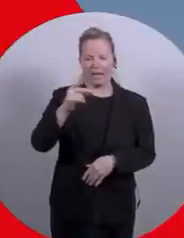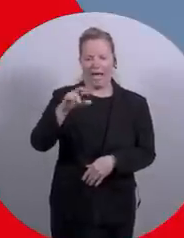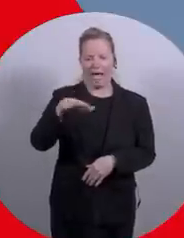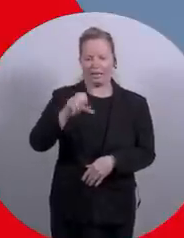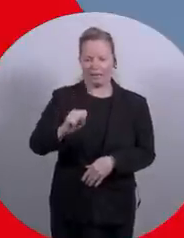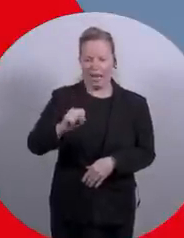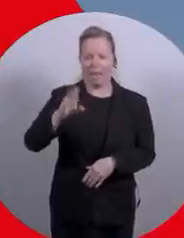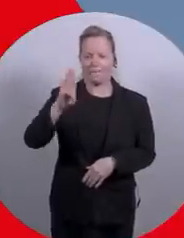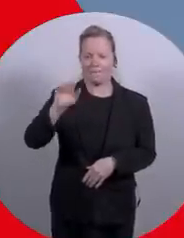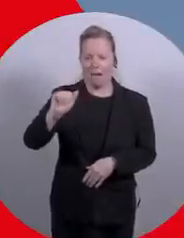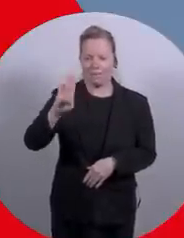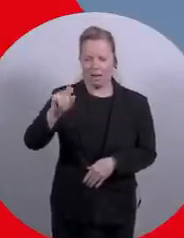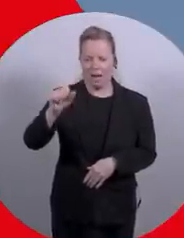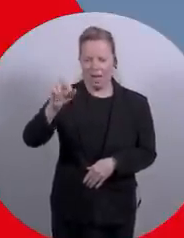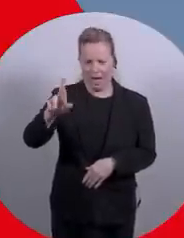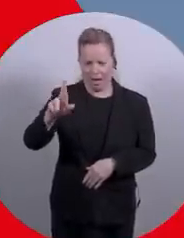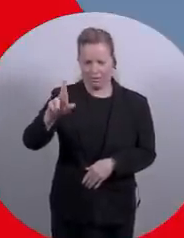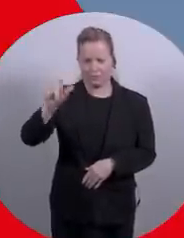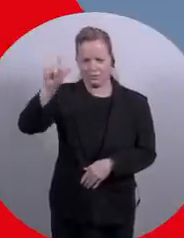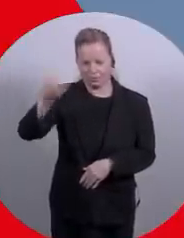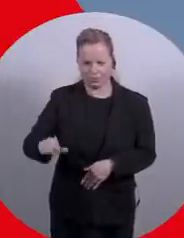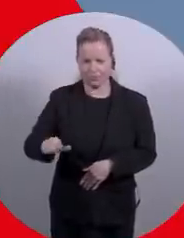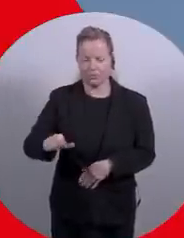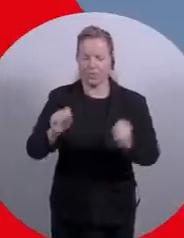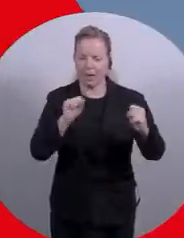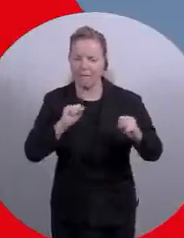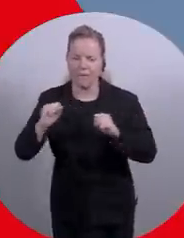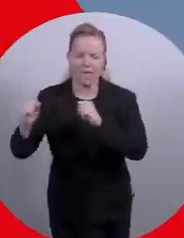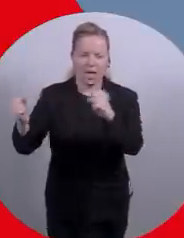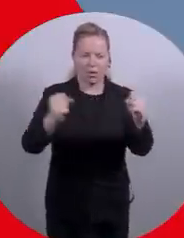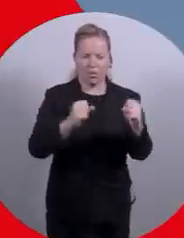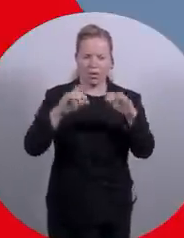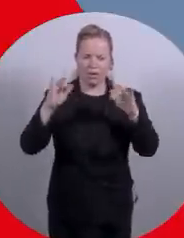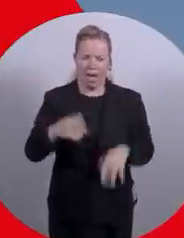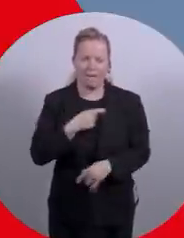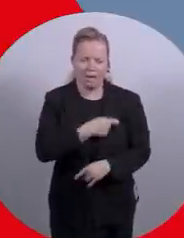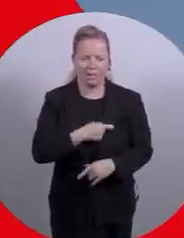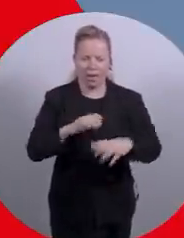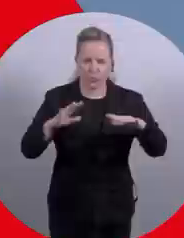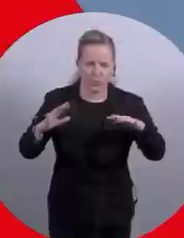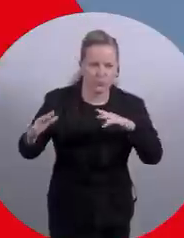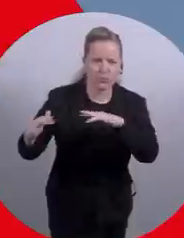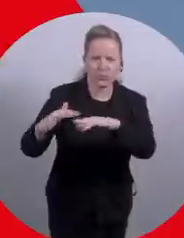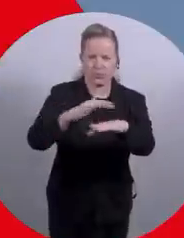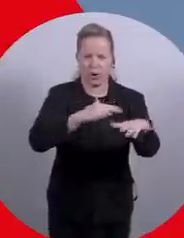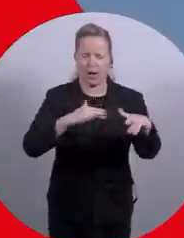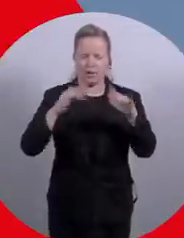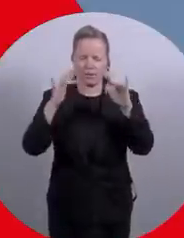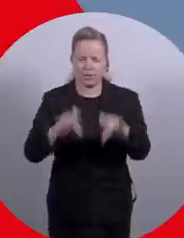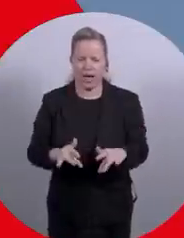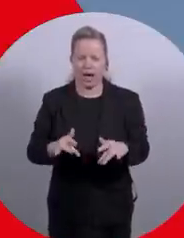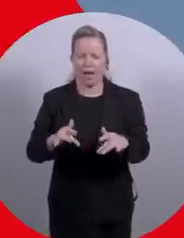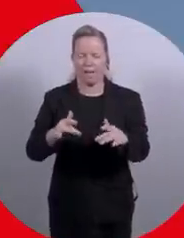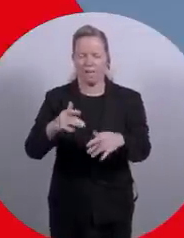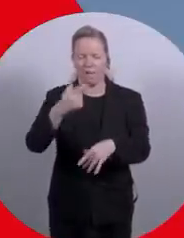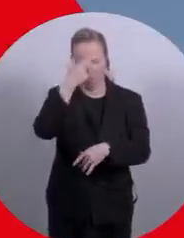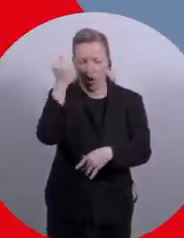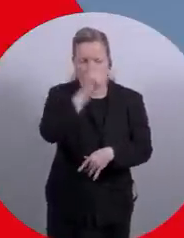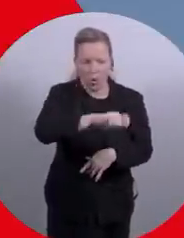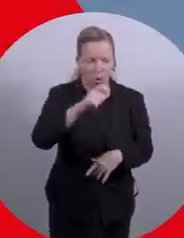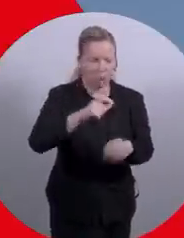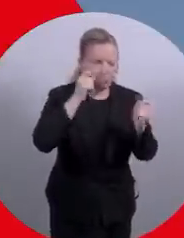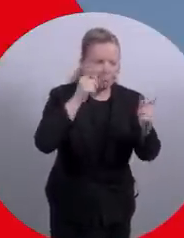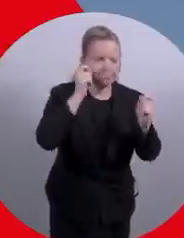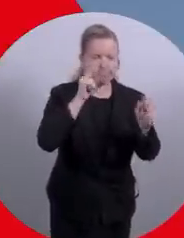wir haben Bewegung sehen die durch unsere Partei gegangen ist wir haben auch Bewegung gesehen Thema in der Bevölkerung hervorgerufen haben